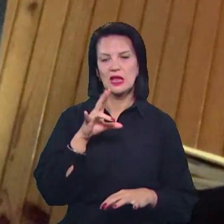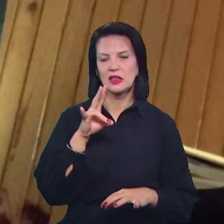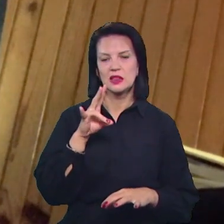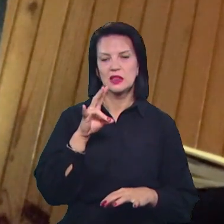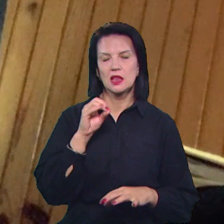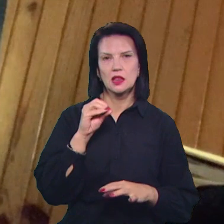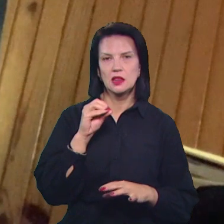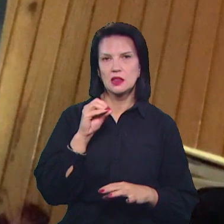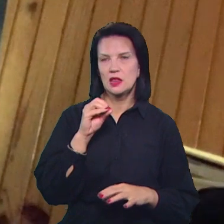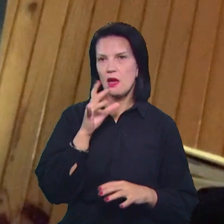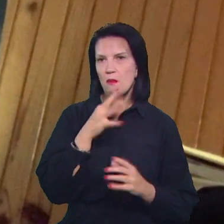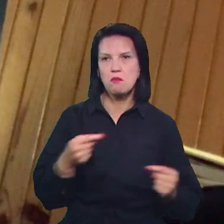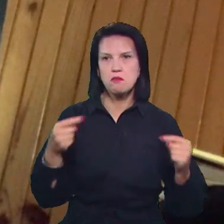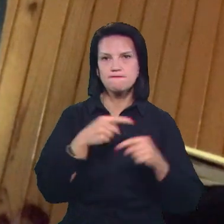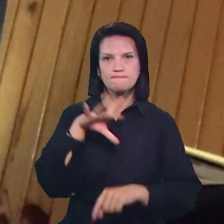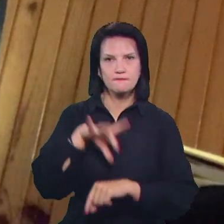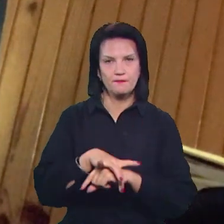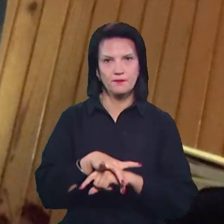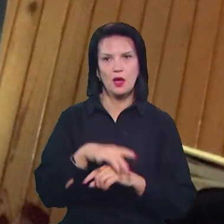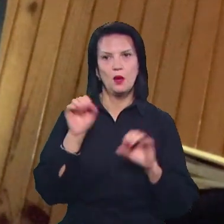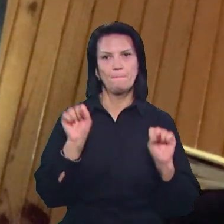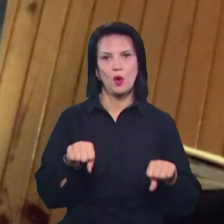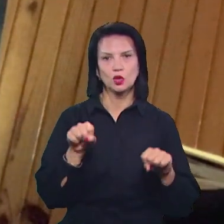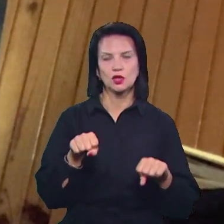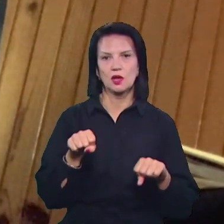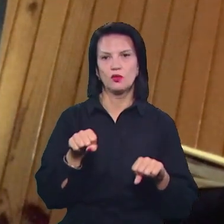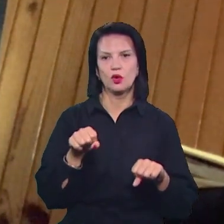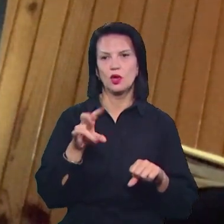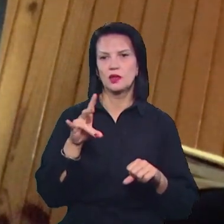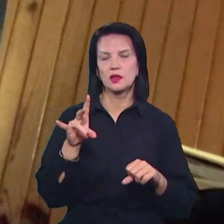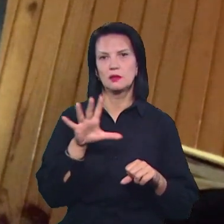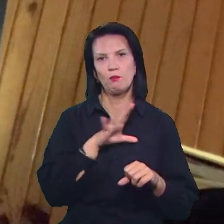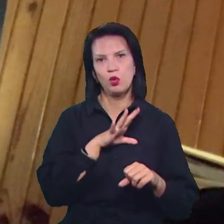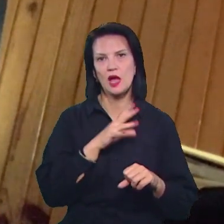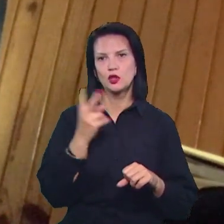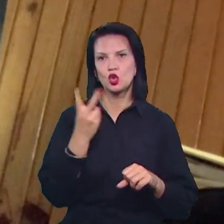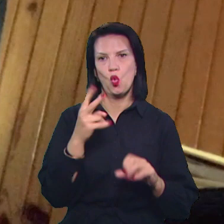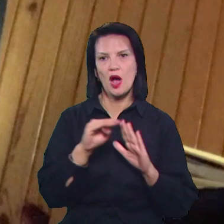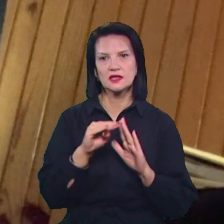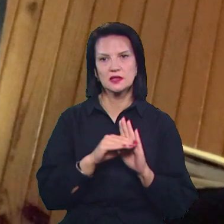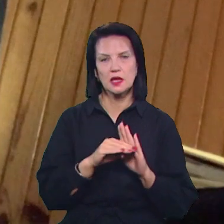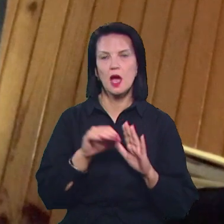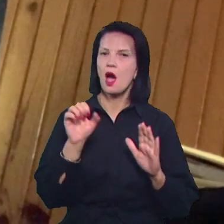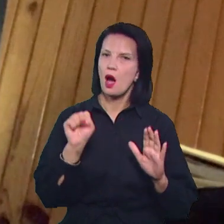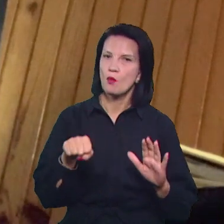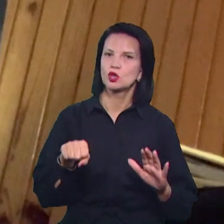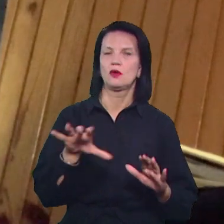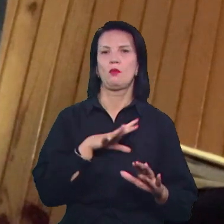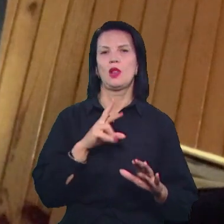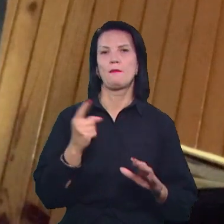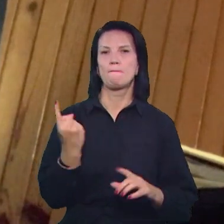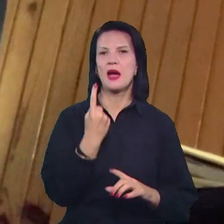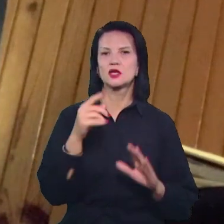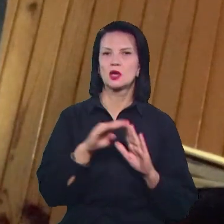недогляд лікарем. Тобто, можливо, не була б та друга стадія, можливо, була б перша стадія, тобто, можливо, було б